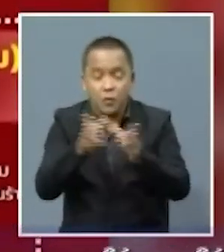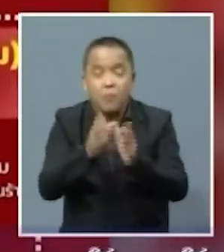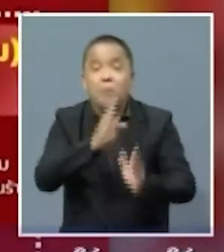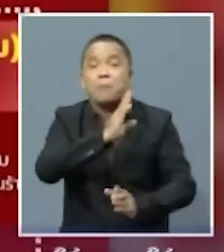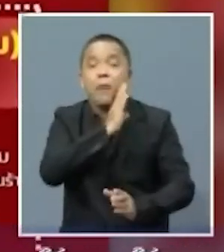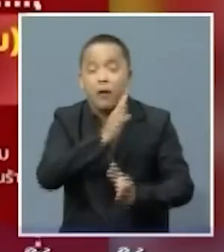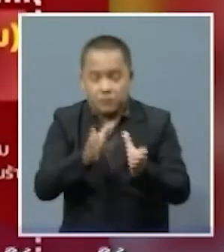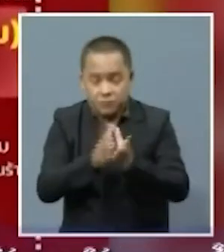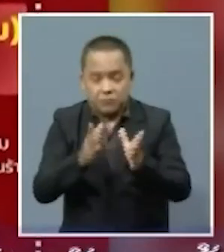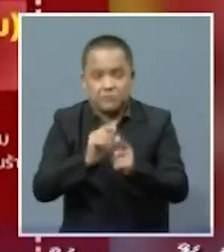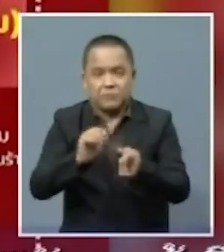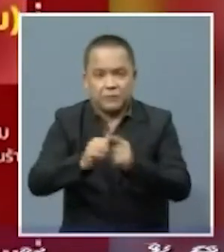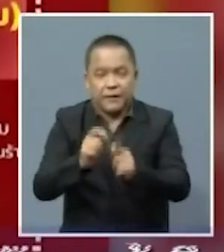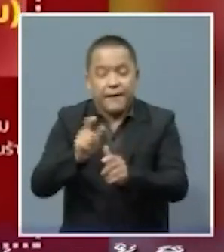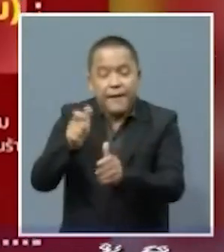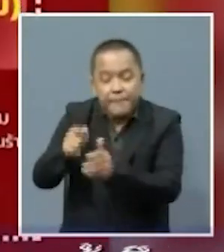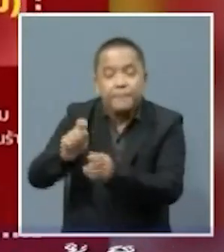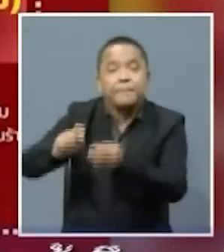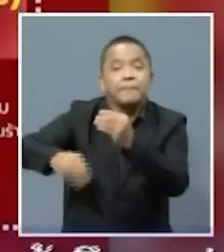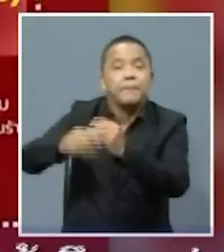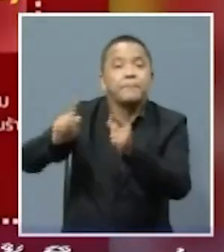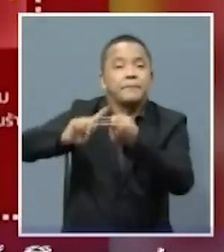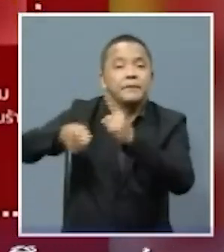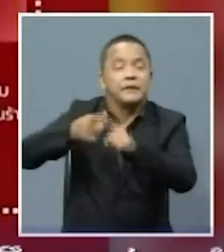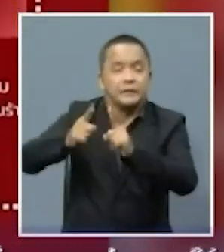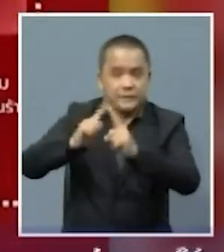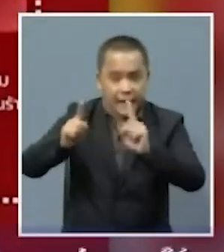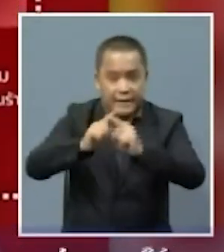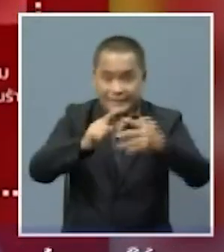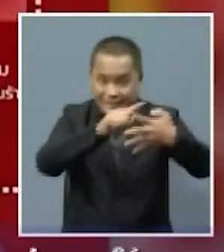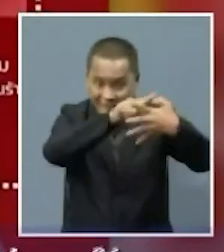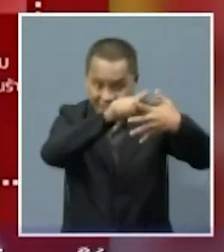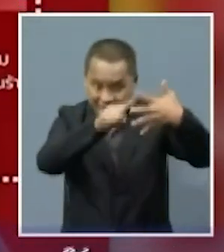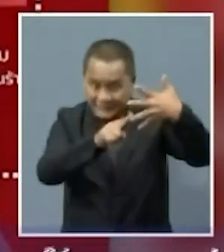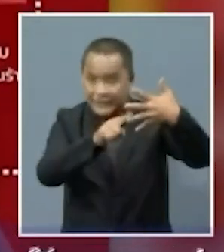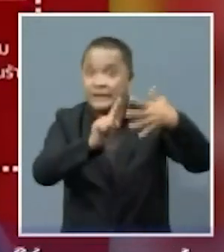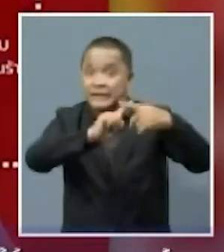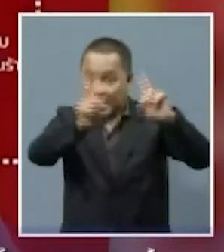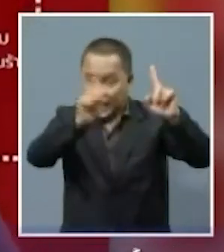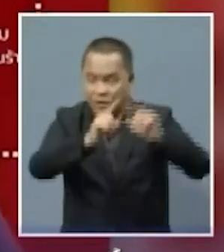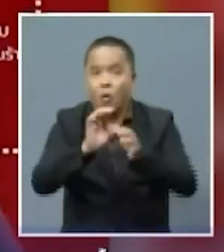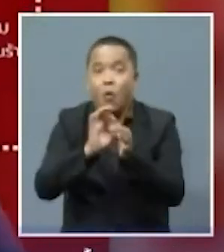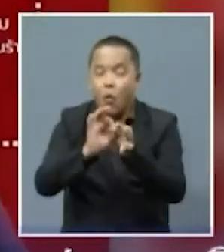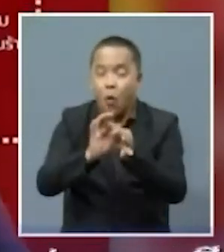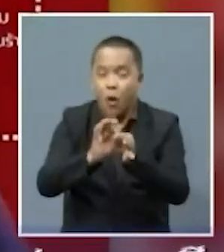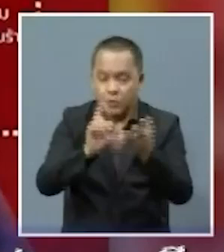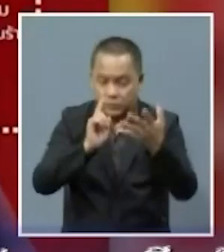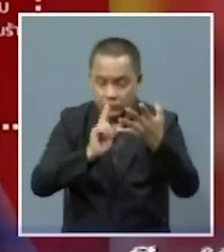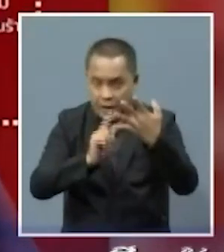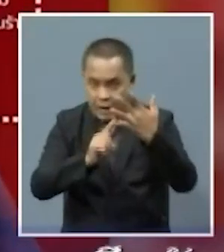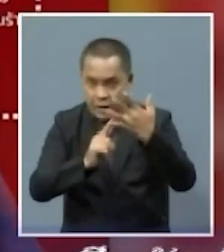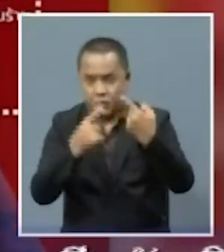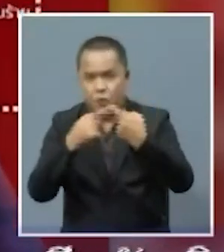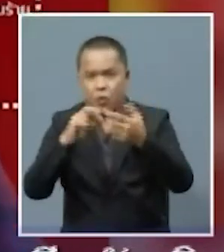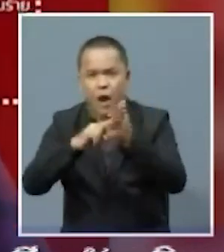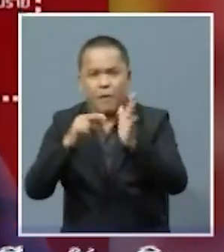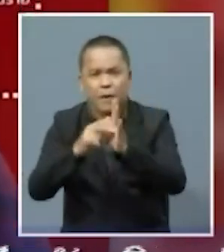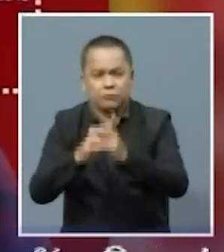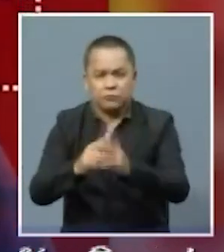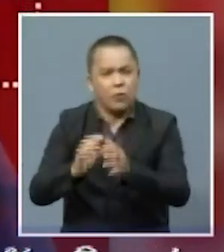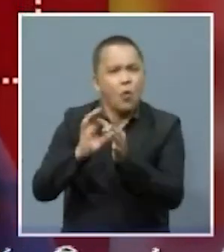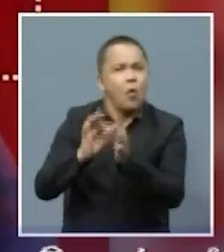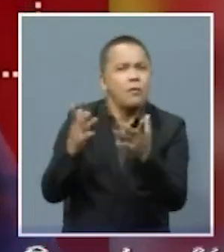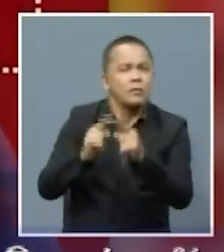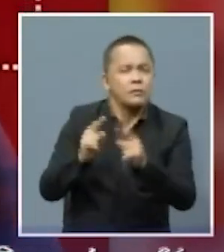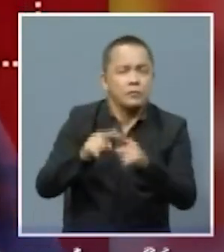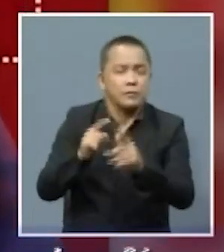แอดปลอมแบบนี้เราก็ไปแอดเขาเป็นเพื่อนมันจะต่างกับ4อันแรกนะคะ4อันแรกเนี่ยเราจะมีความกังวลอยู่แต่สุดท้ายเนี่ยมันเป็นแอดที่ไม่น่ากัง